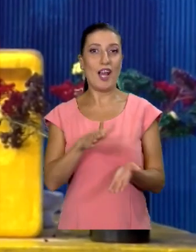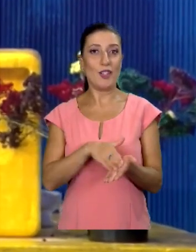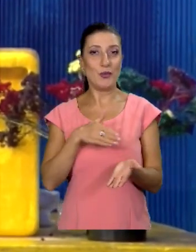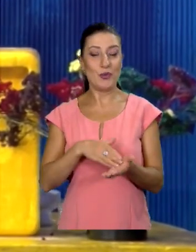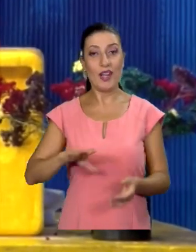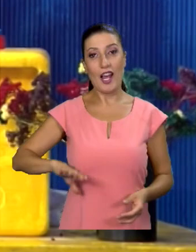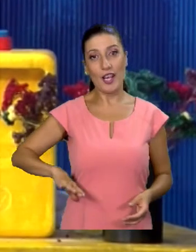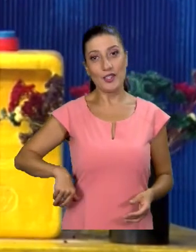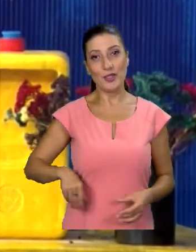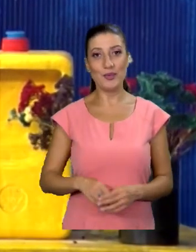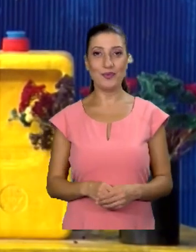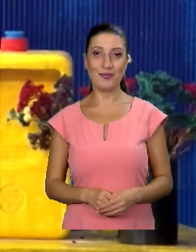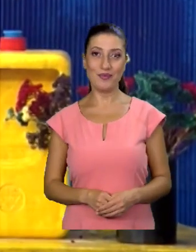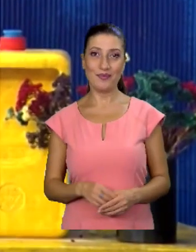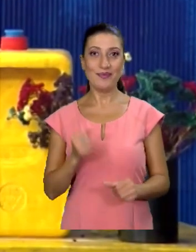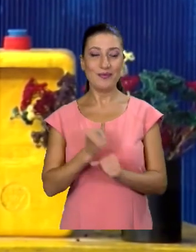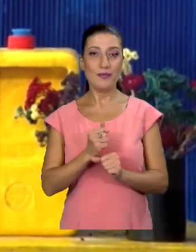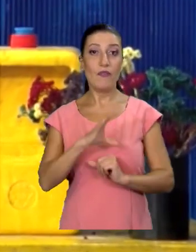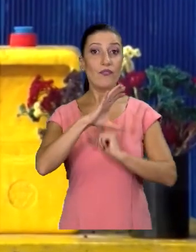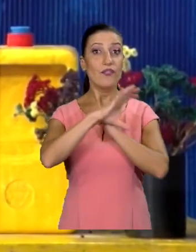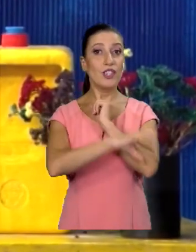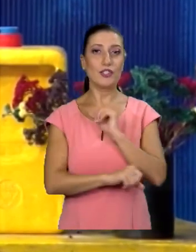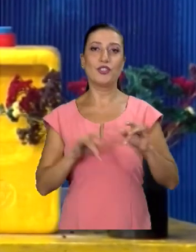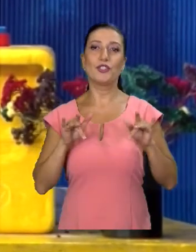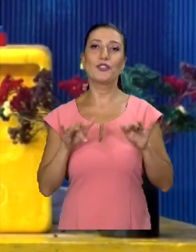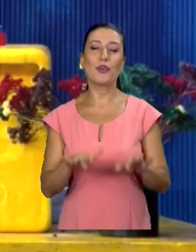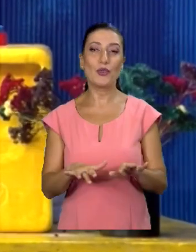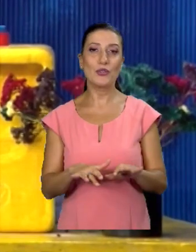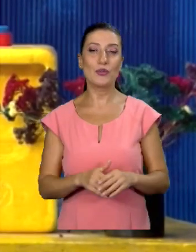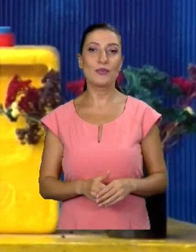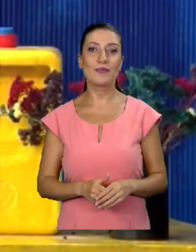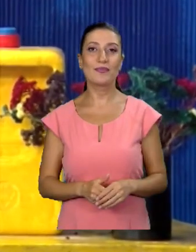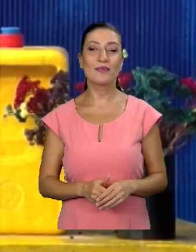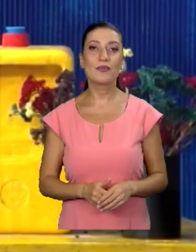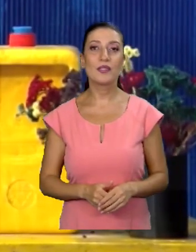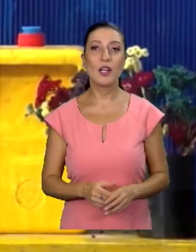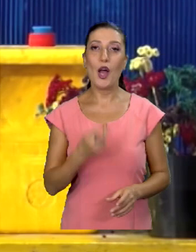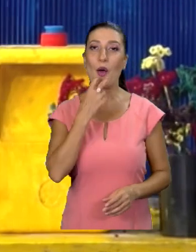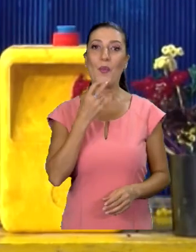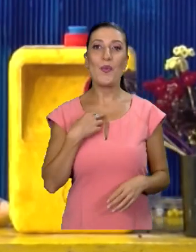դրանից հետո անում ենք վերջին գործողությունը, ավելացնում ենք